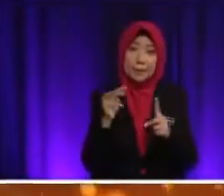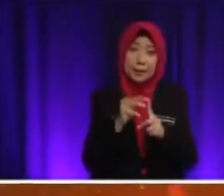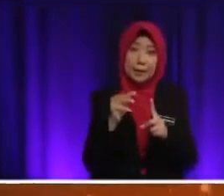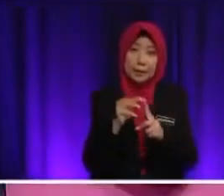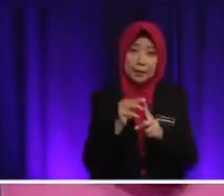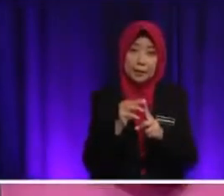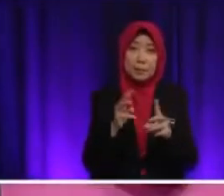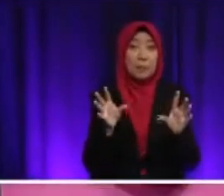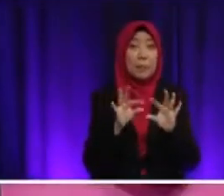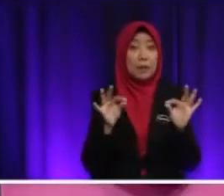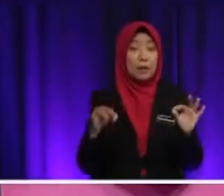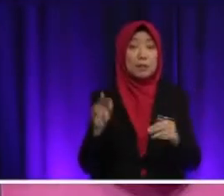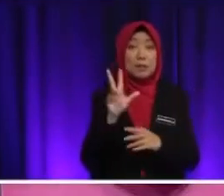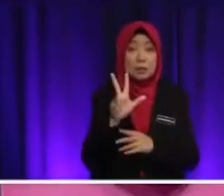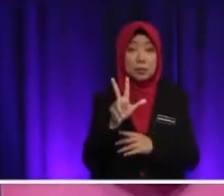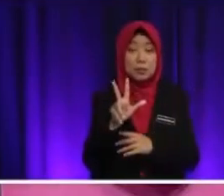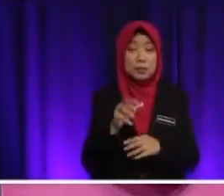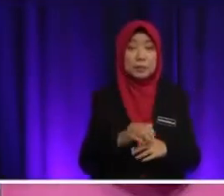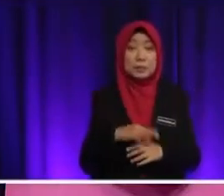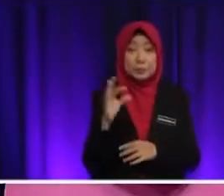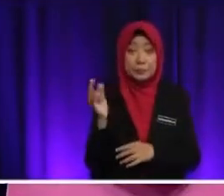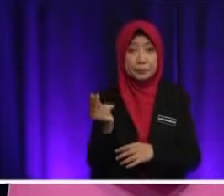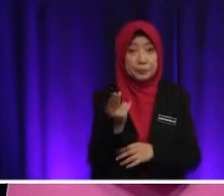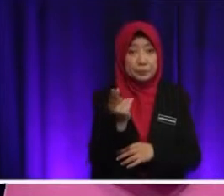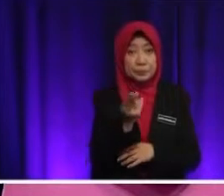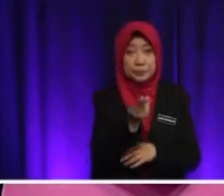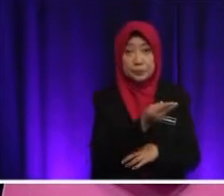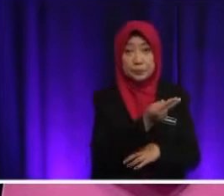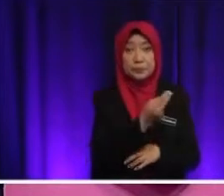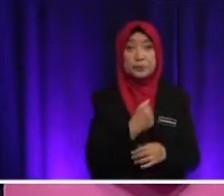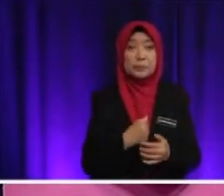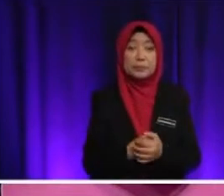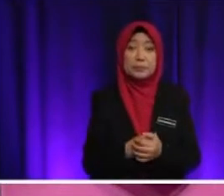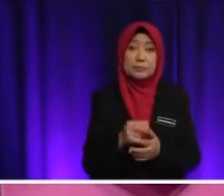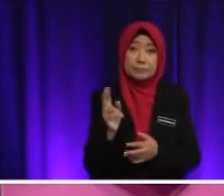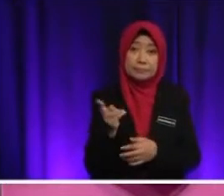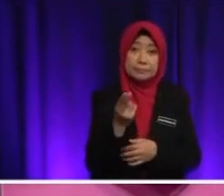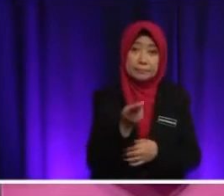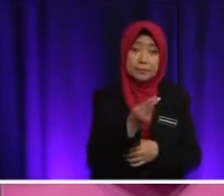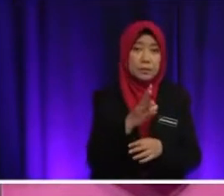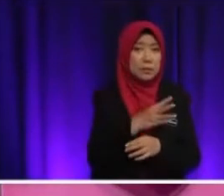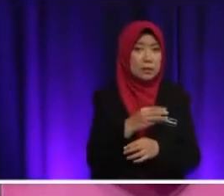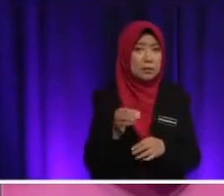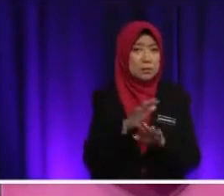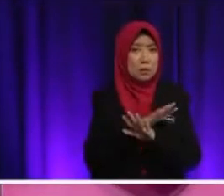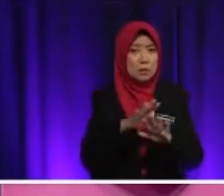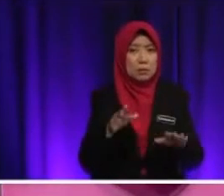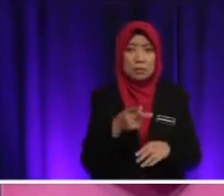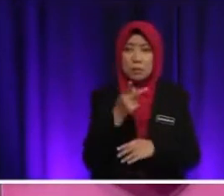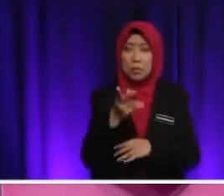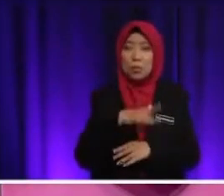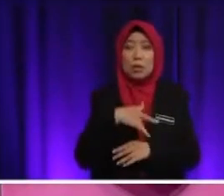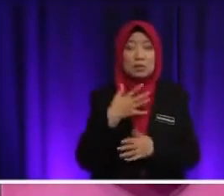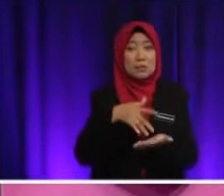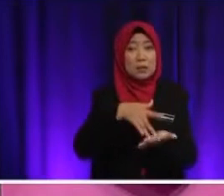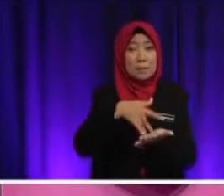wala tahinu wala tahzanu wa antumul a'launa in kuntum mu'minin. Dan janganlah kamu berasa lemah